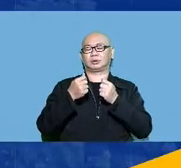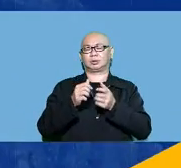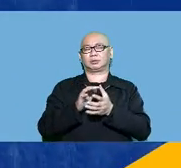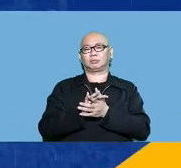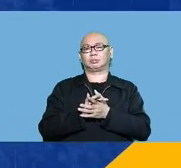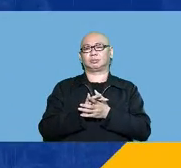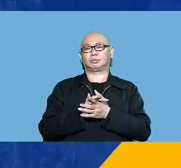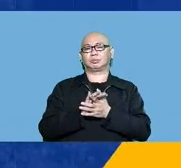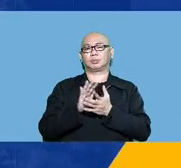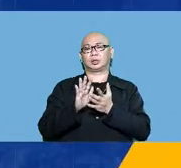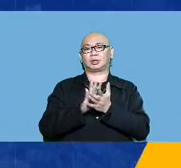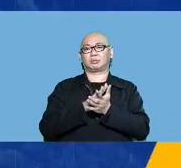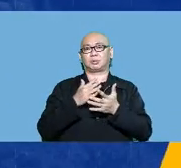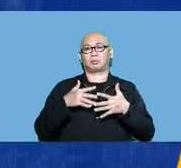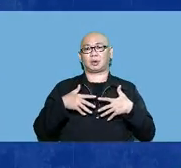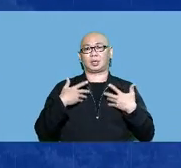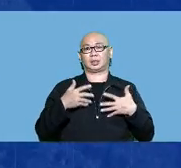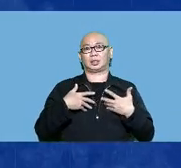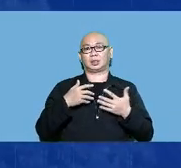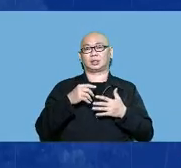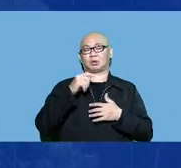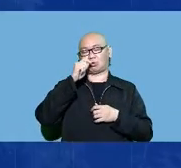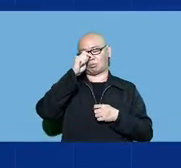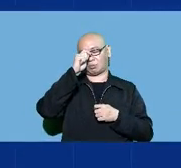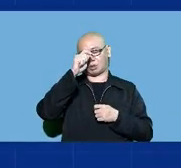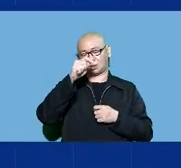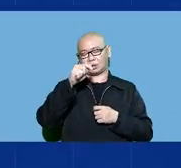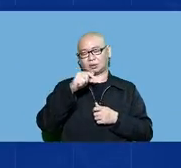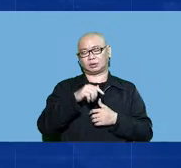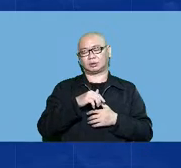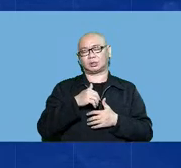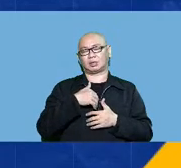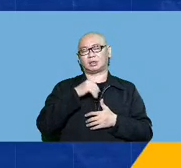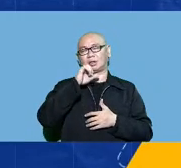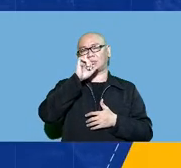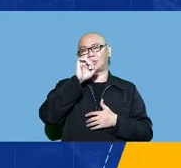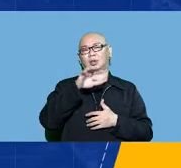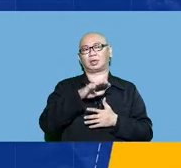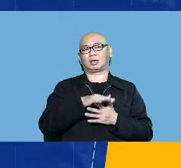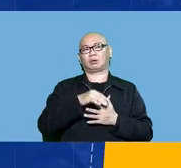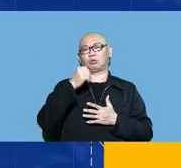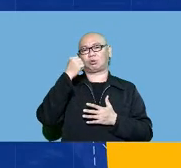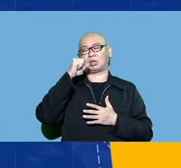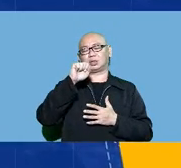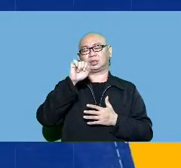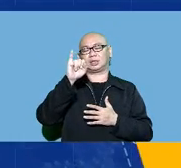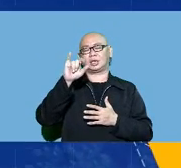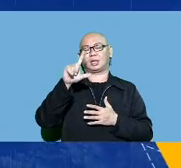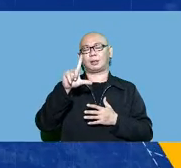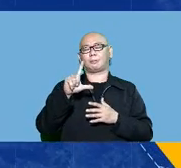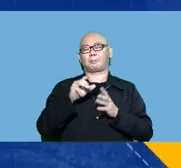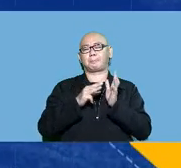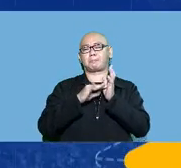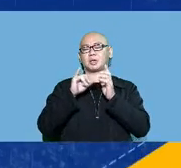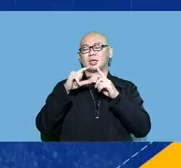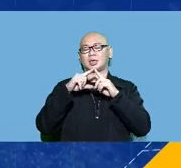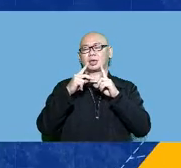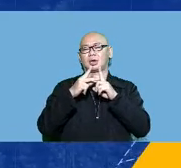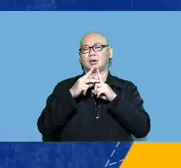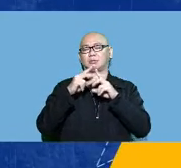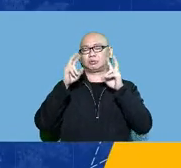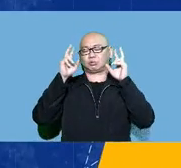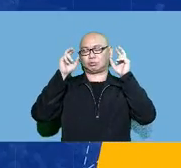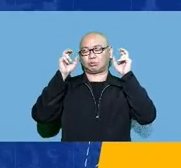berbahagia, yang sangat terhormat dan terpelajar ini, saya menyampaikan orasi ilmiah berjudul Keberpihakan